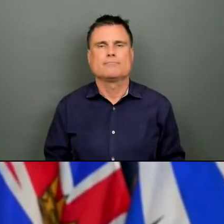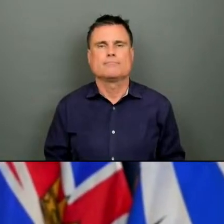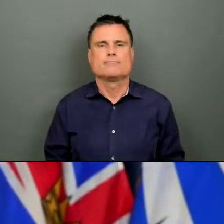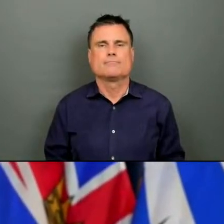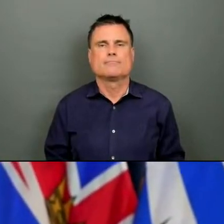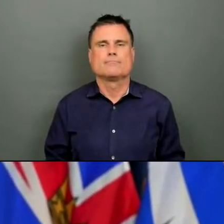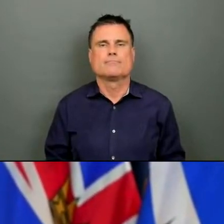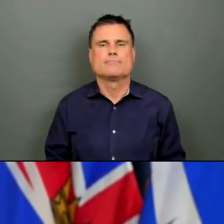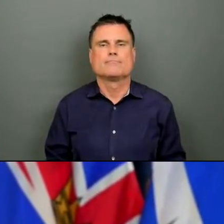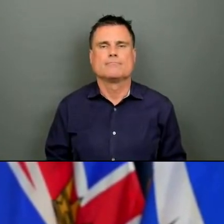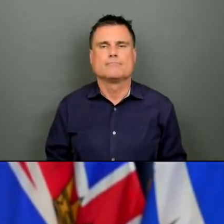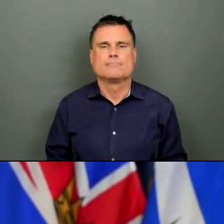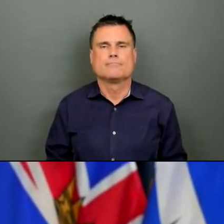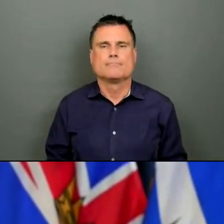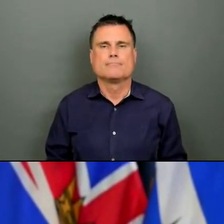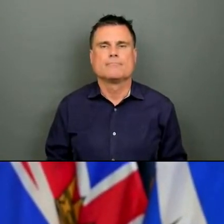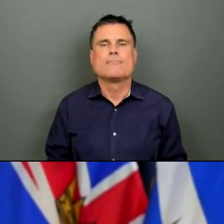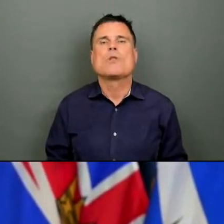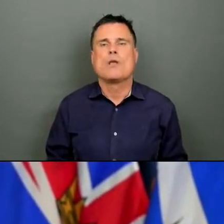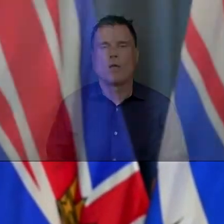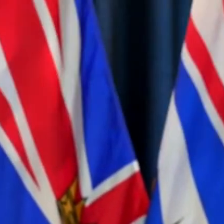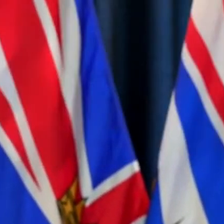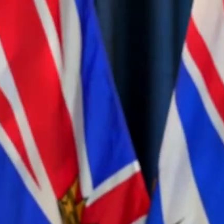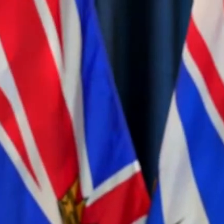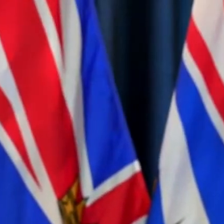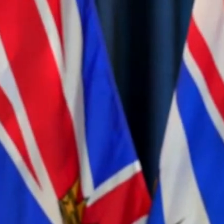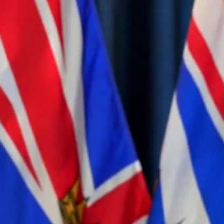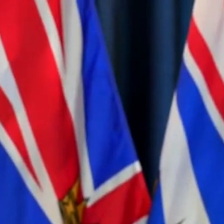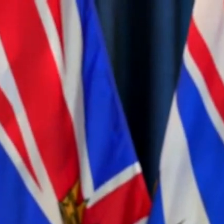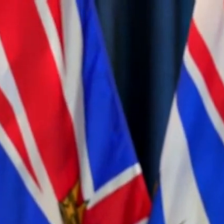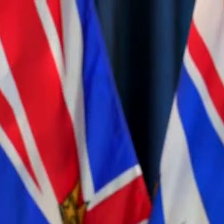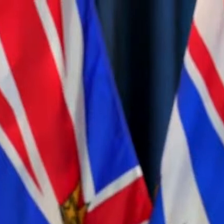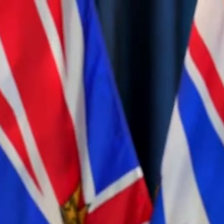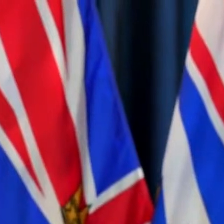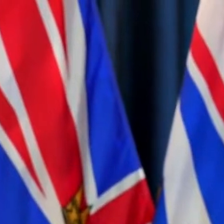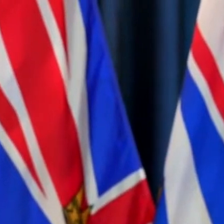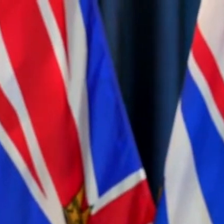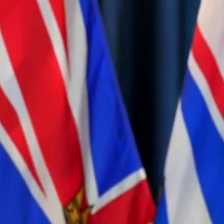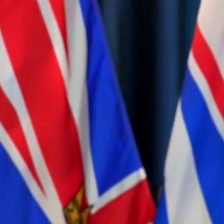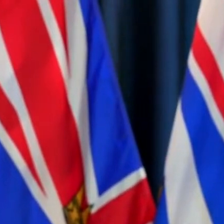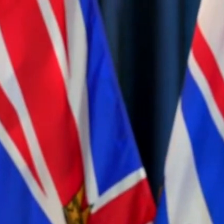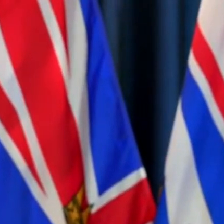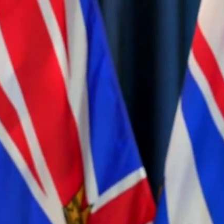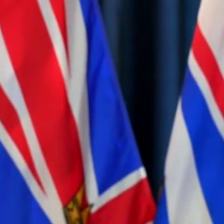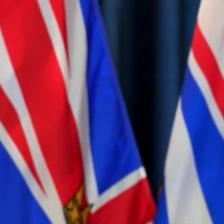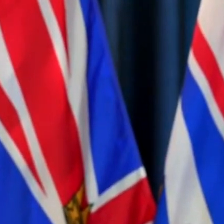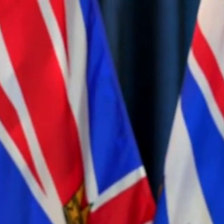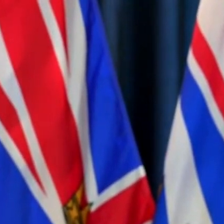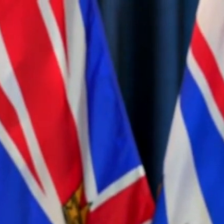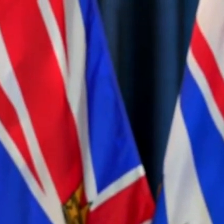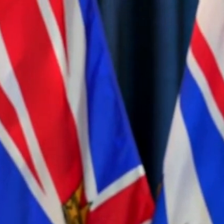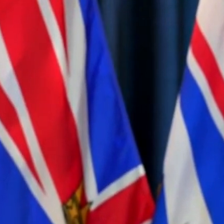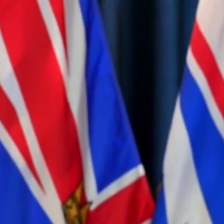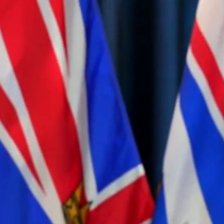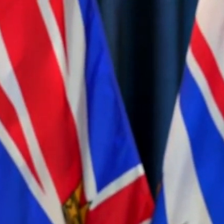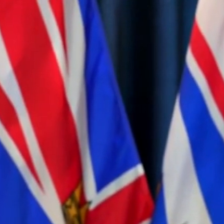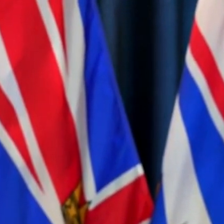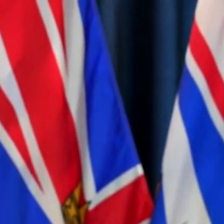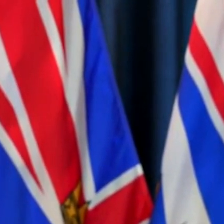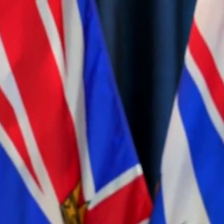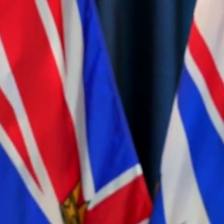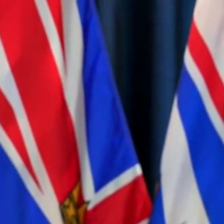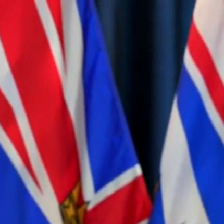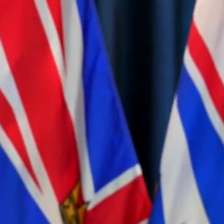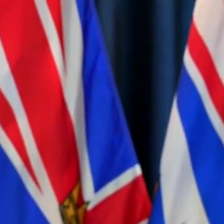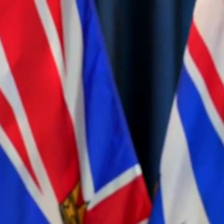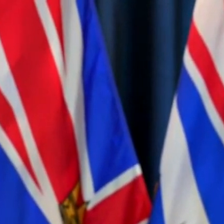Oui, merci beaucoup. Juste pour dire en français, je pense qu'on va gérer parce que le COVID-19